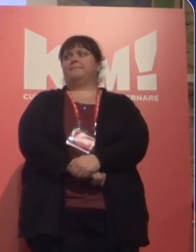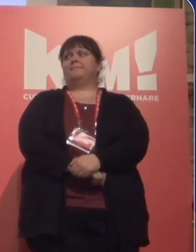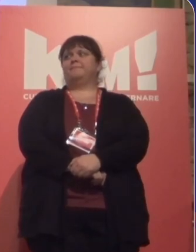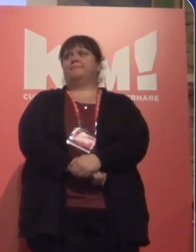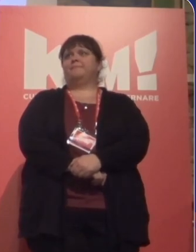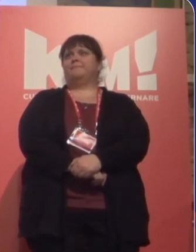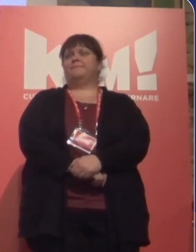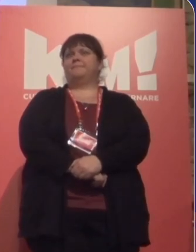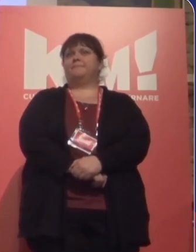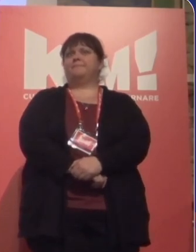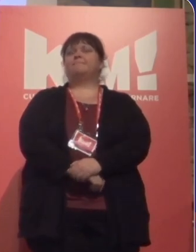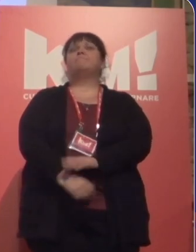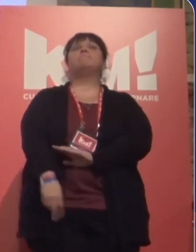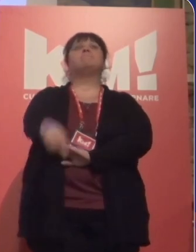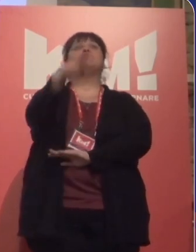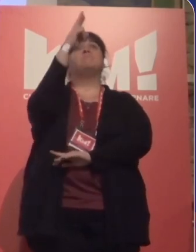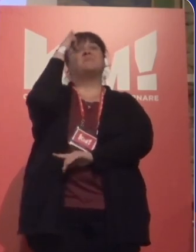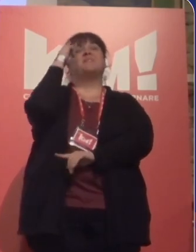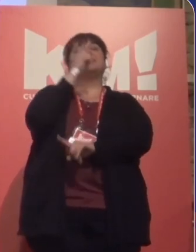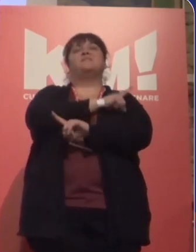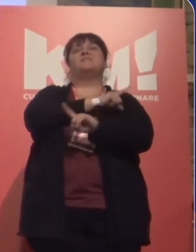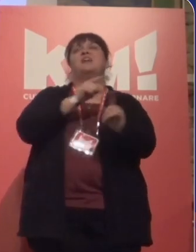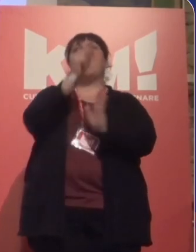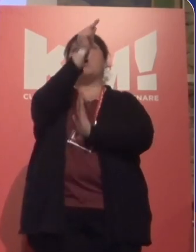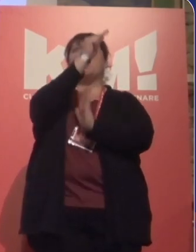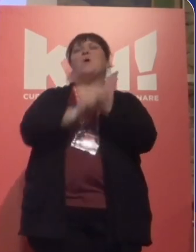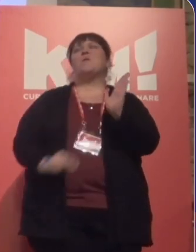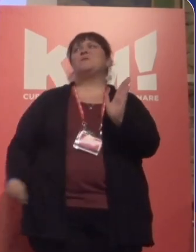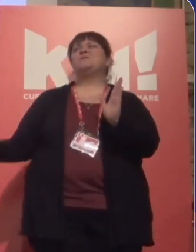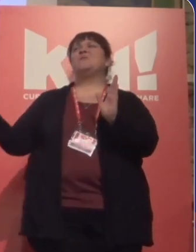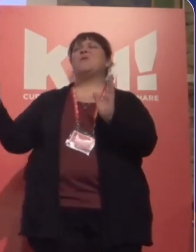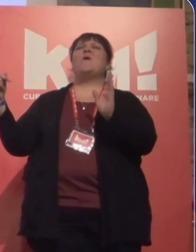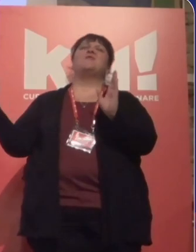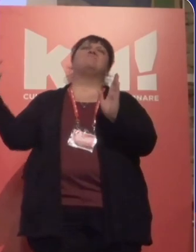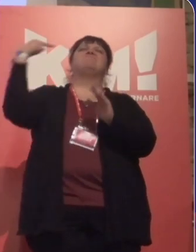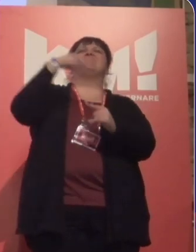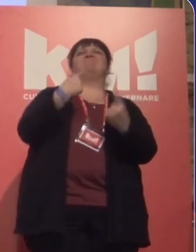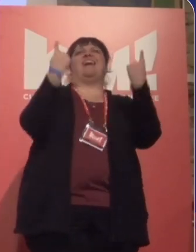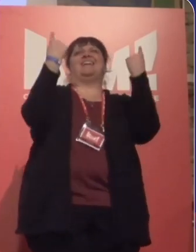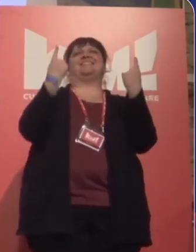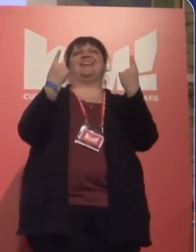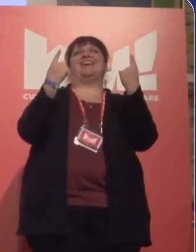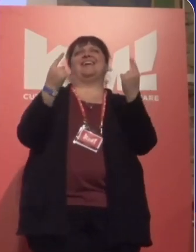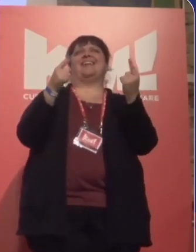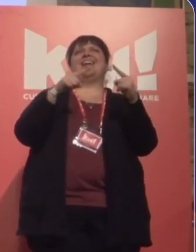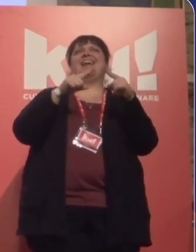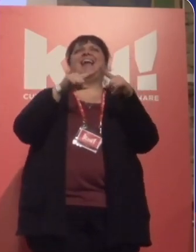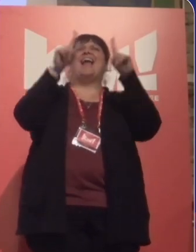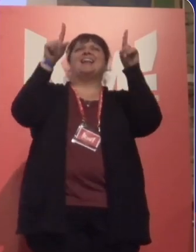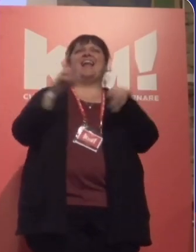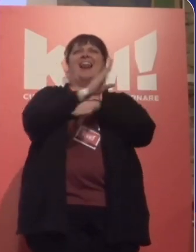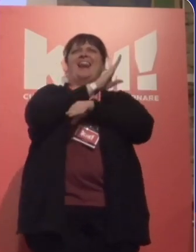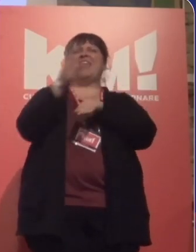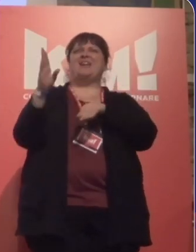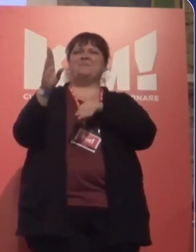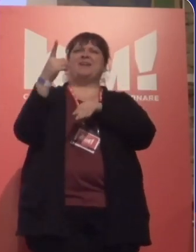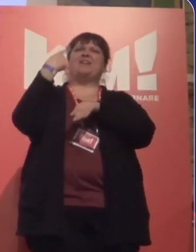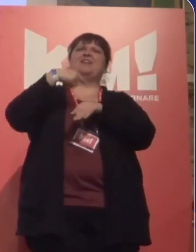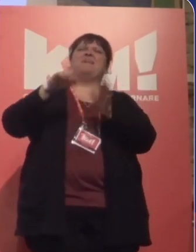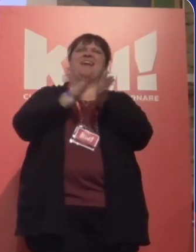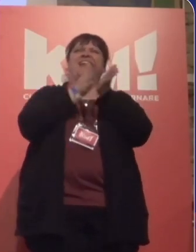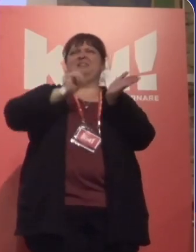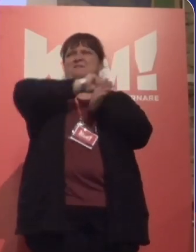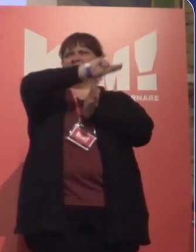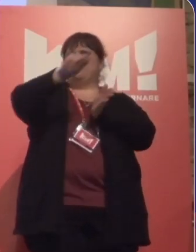vi ricordiamo che l'autore li attende per la nostra libreria in sala box per i firma copie vi ricordiamo inoltre